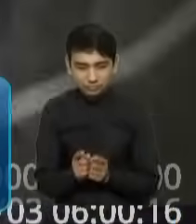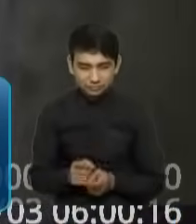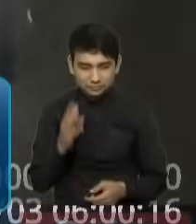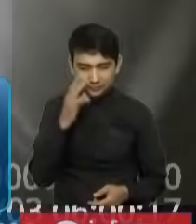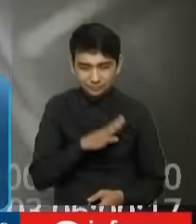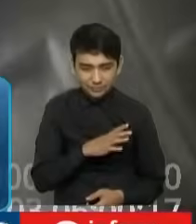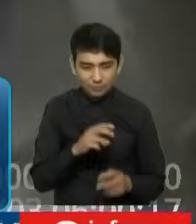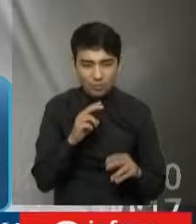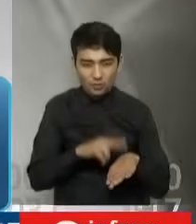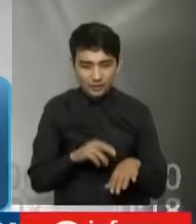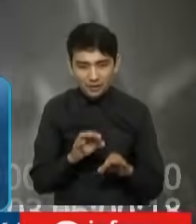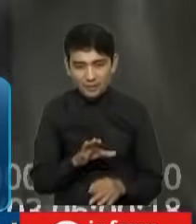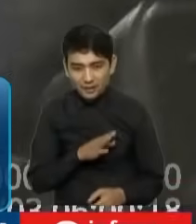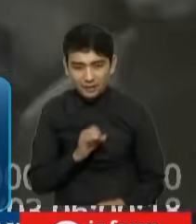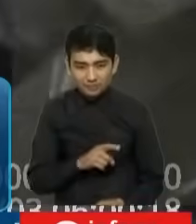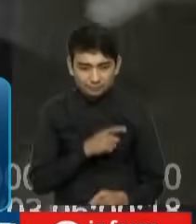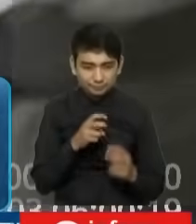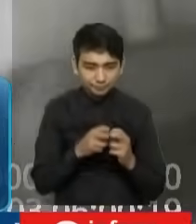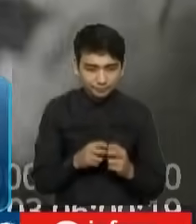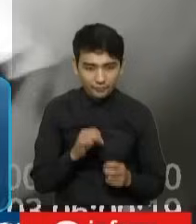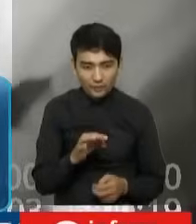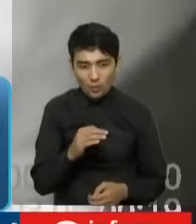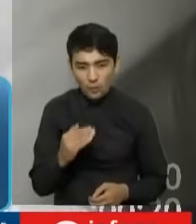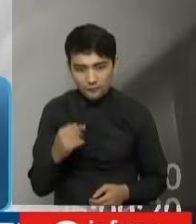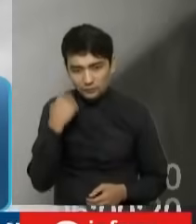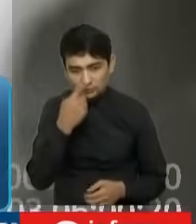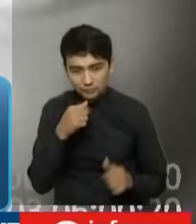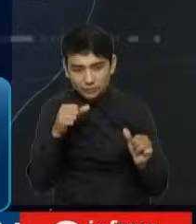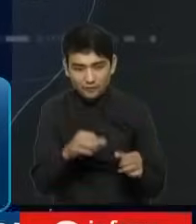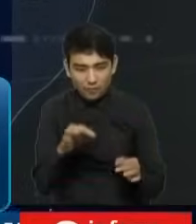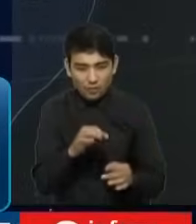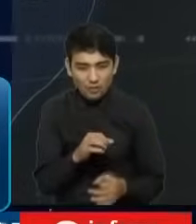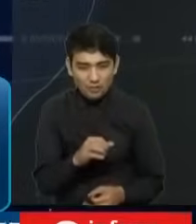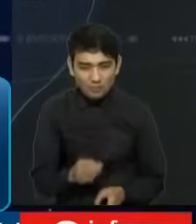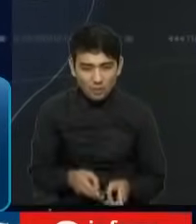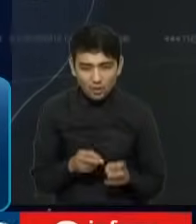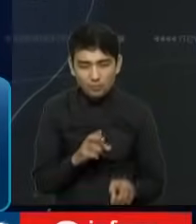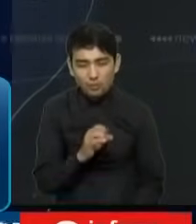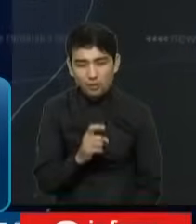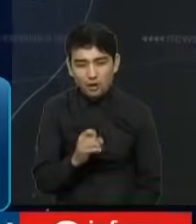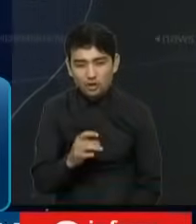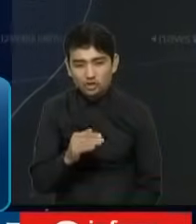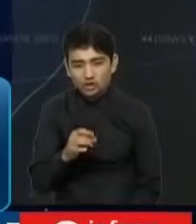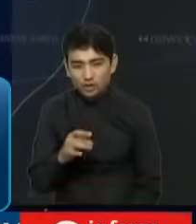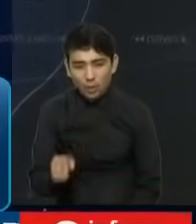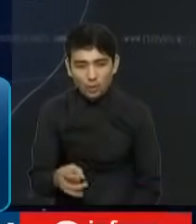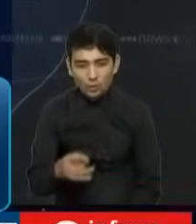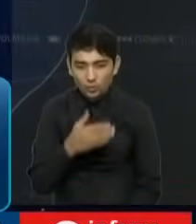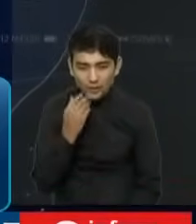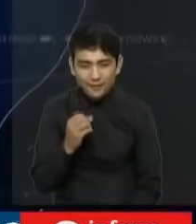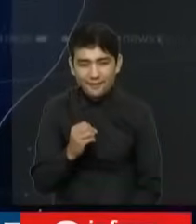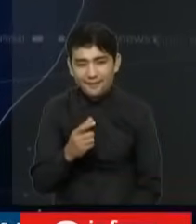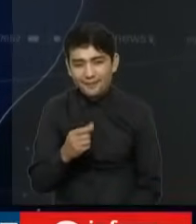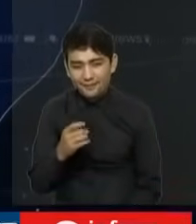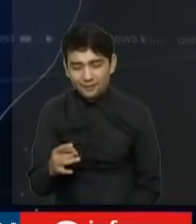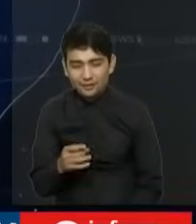действия, уверяют в полиции, назначили экспертизы. Официально, по данным правовой статистики, браконьеров в Бухаржирауском районе нет. А егери и